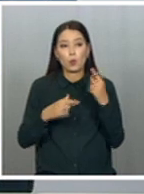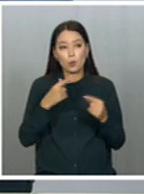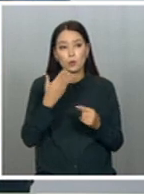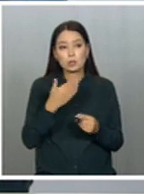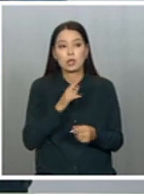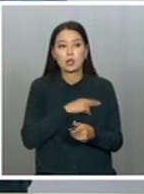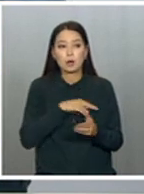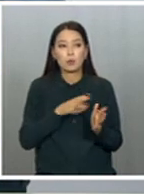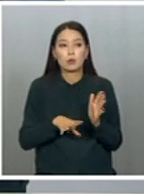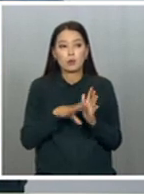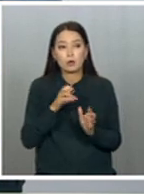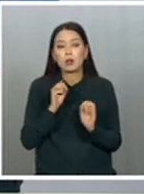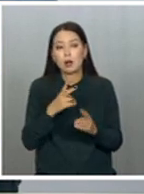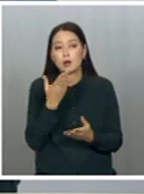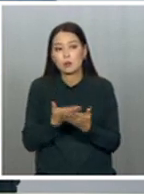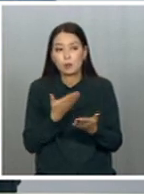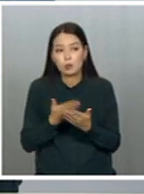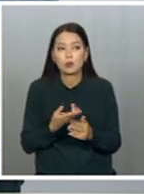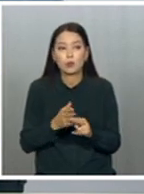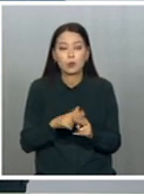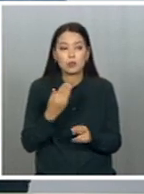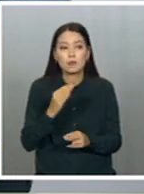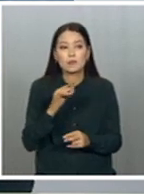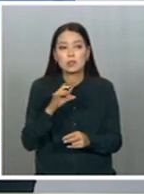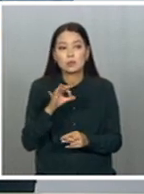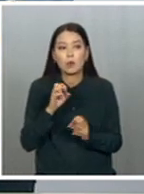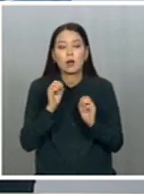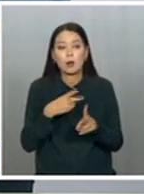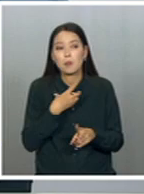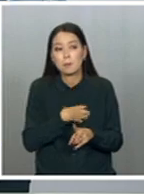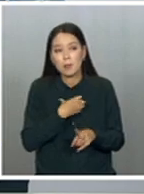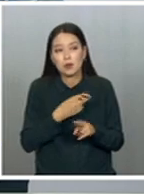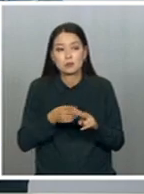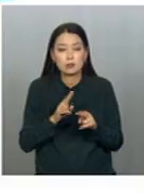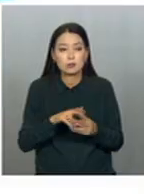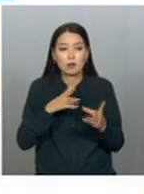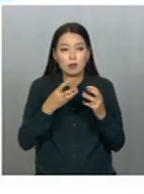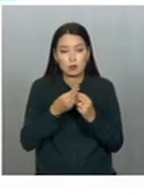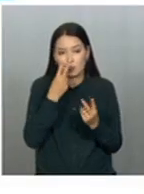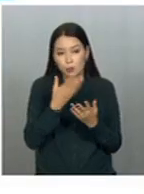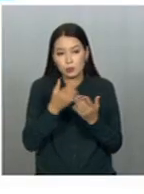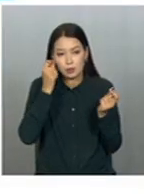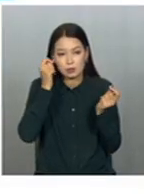мәнін түсіндіріңіз және оның физиологиялық маңызын анықтайтын көрсеткіштерді атаңыз.